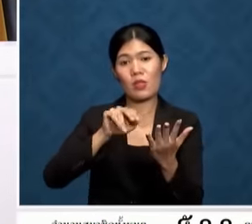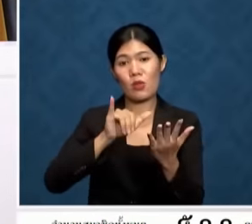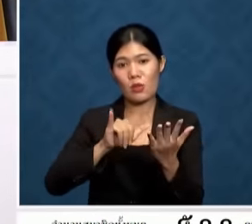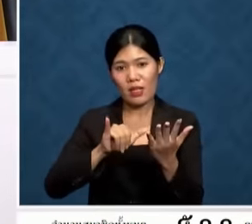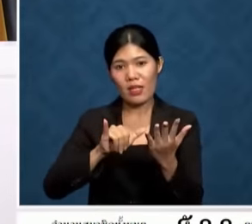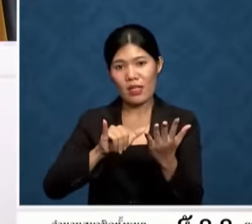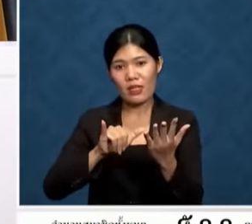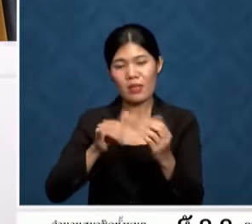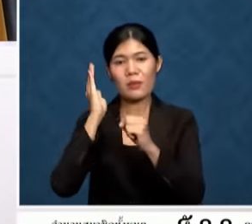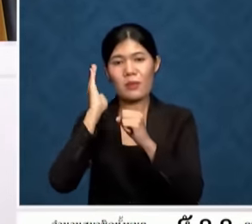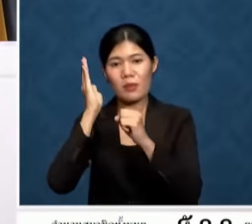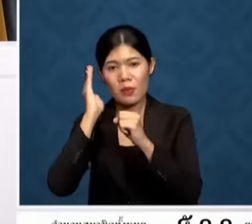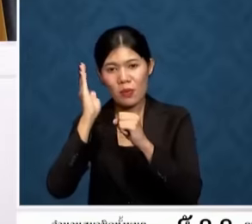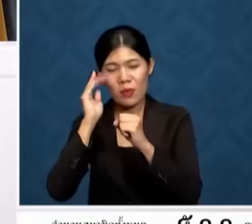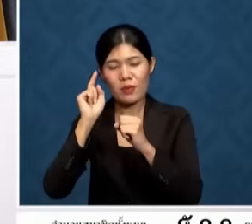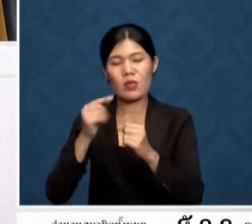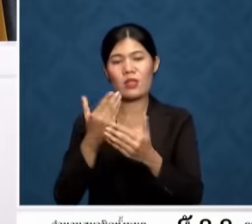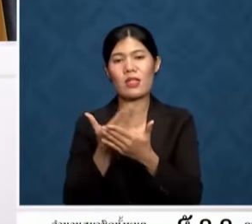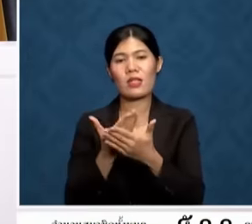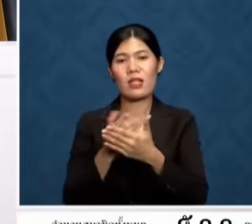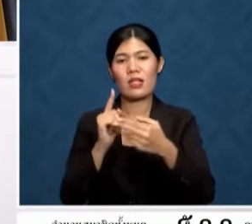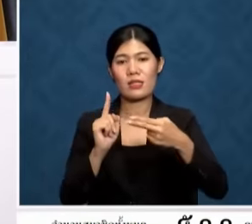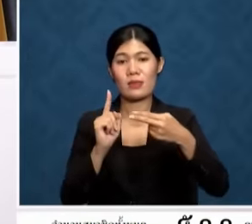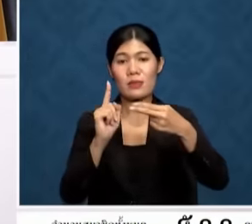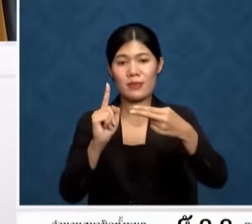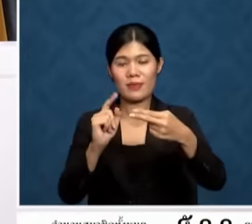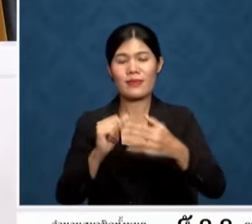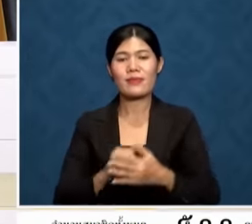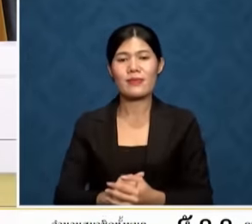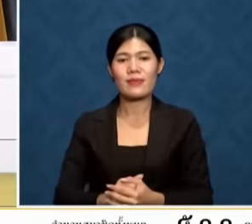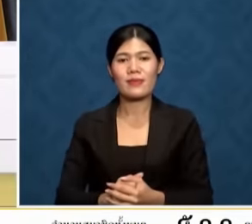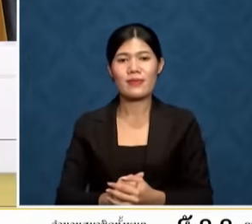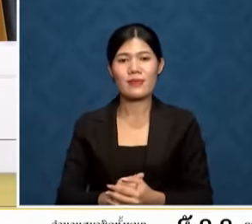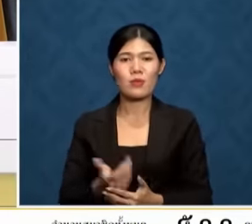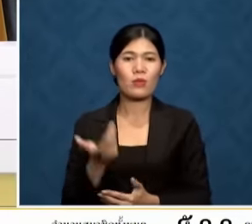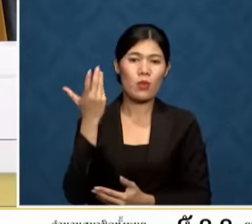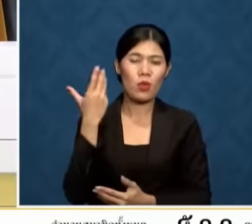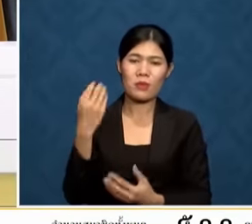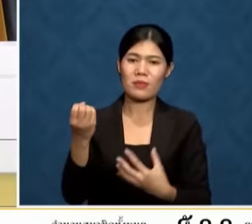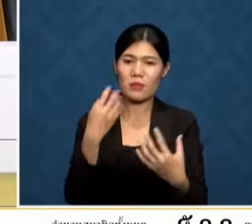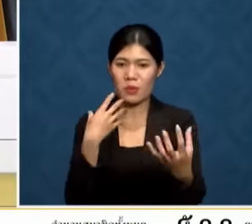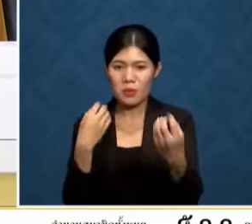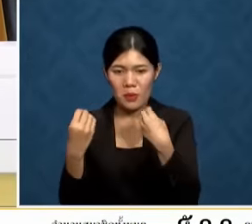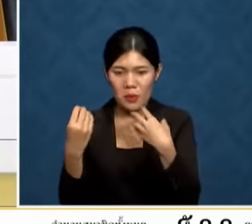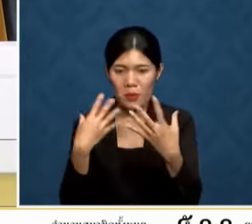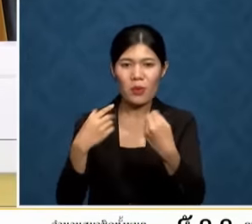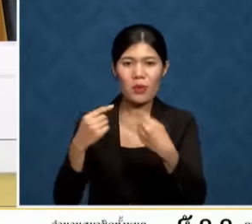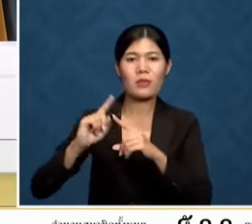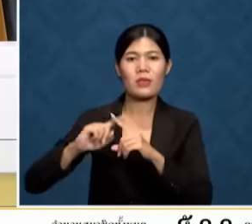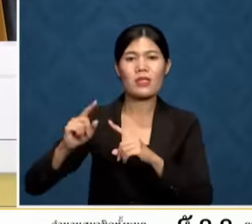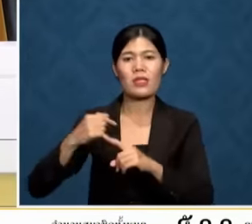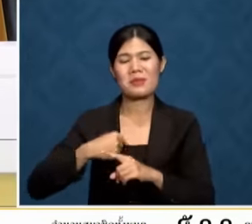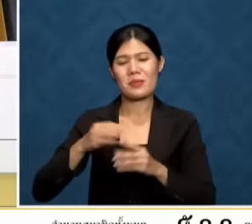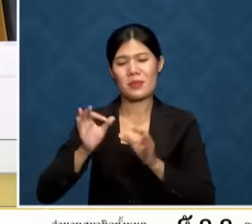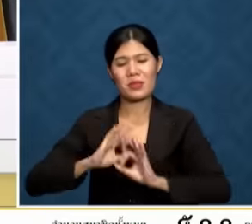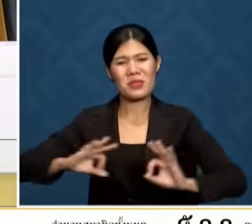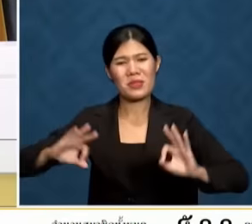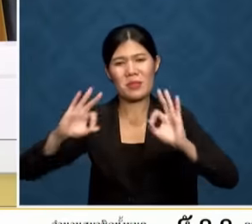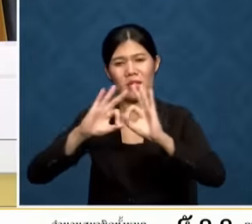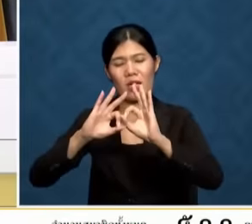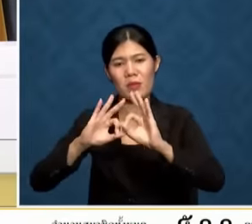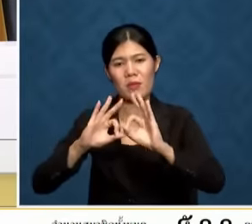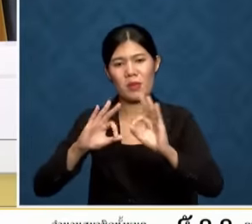ตั้งซึ่งในช่วงนั้นก็มีความคิดเห็นที่หลากหลายครับบ้างก็ว่าเราไม่มีความจำเป็นต้องกระตุ้น